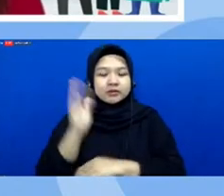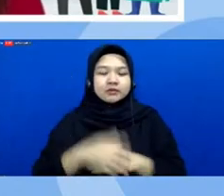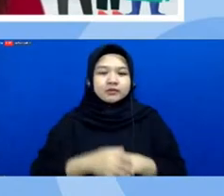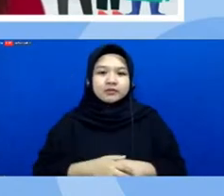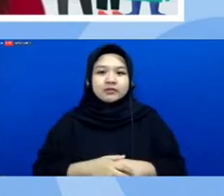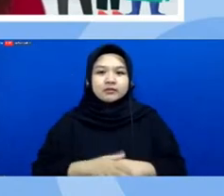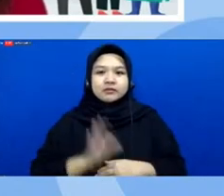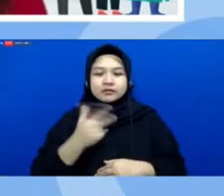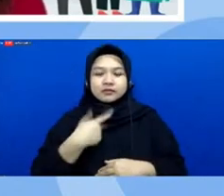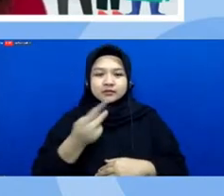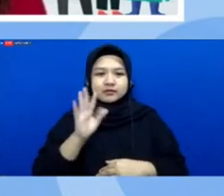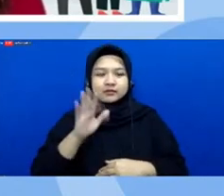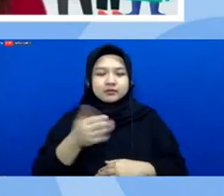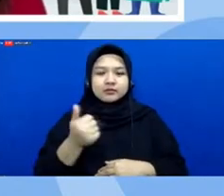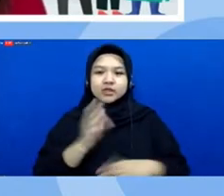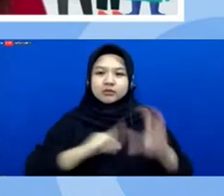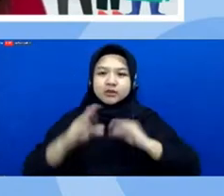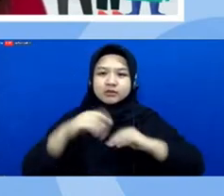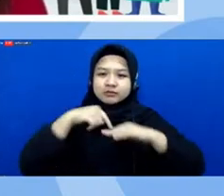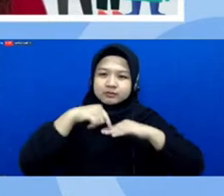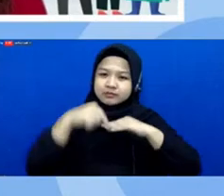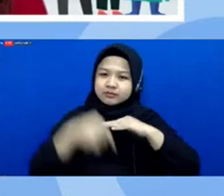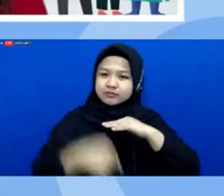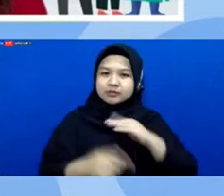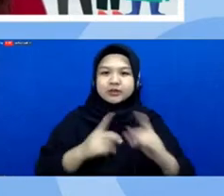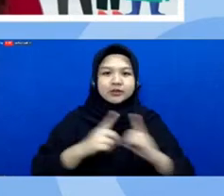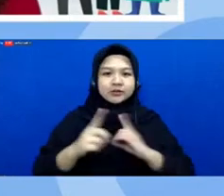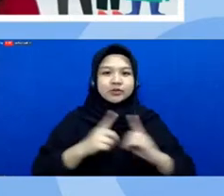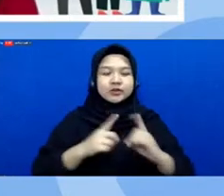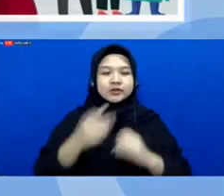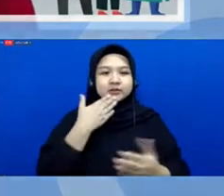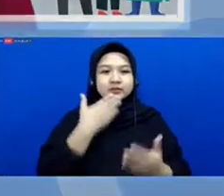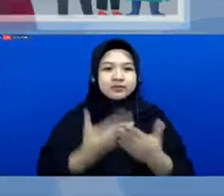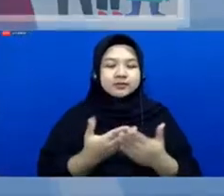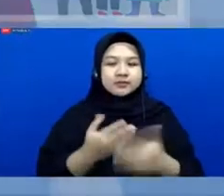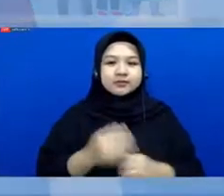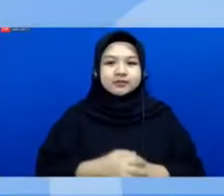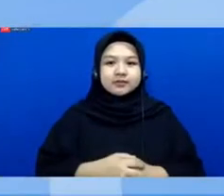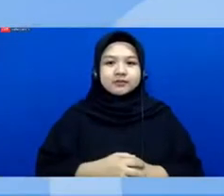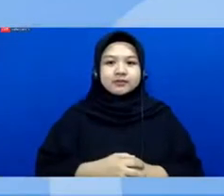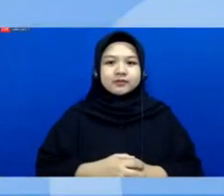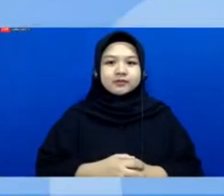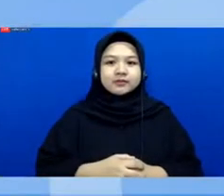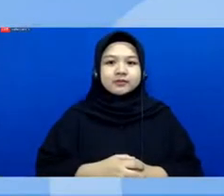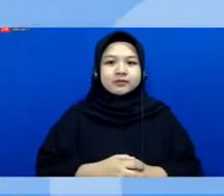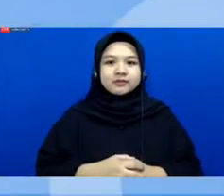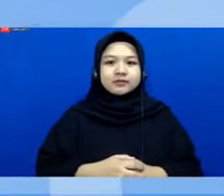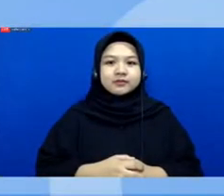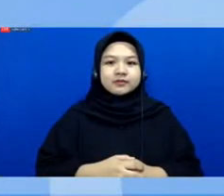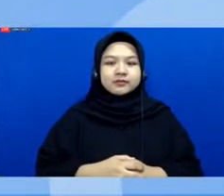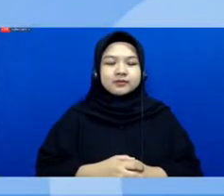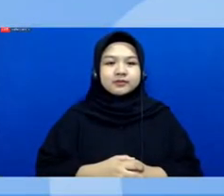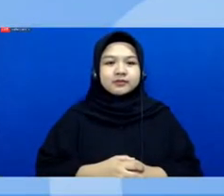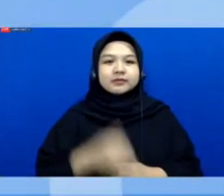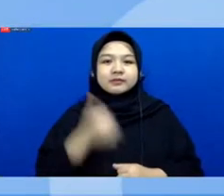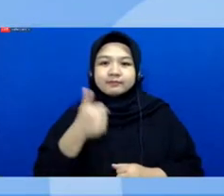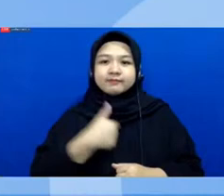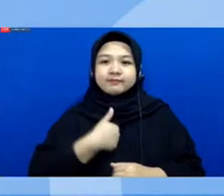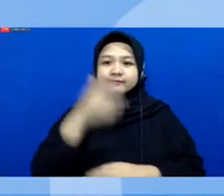kita akan masih bisa bahas lebih dalam di sesi diskusi. Terima kasih, silakan, Pak. Baik, izin untuk